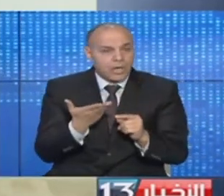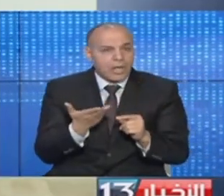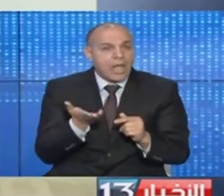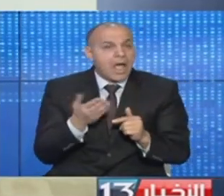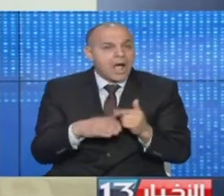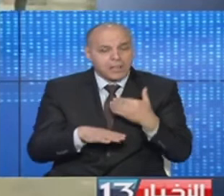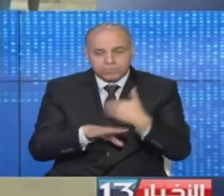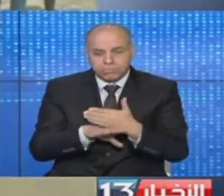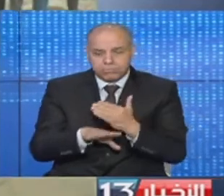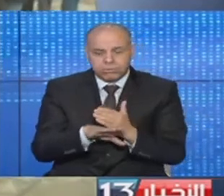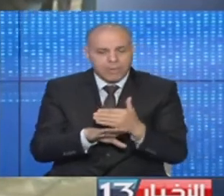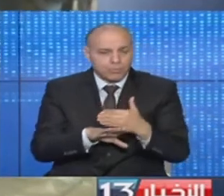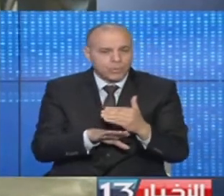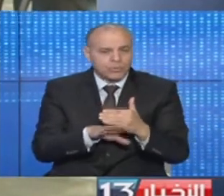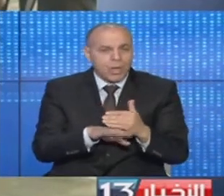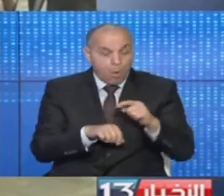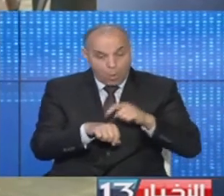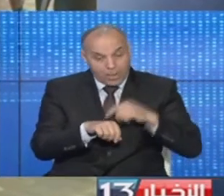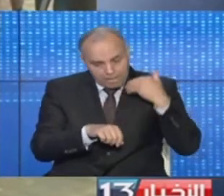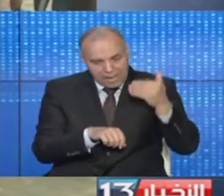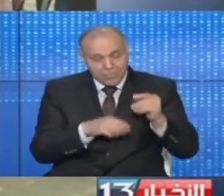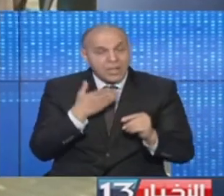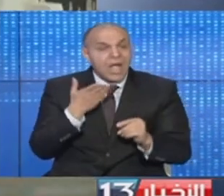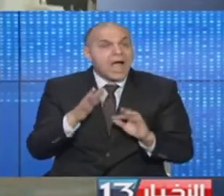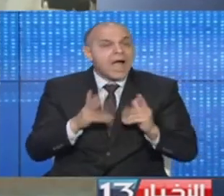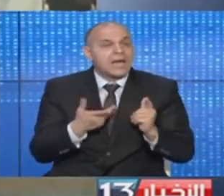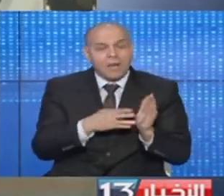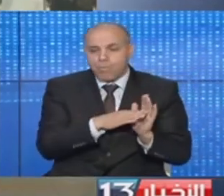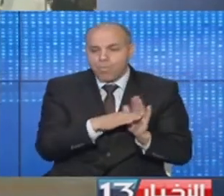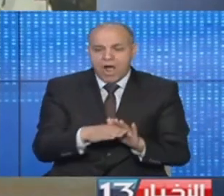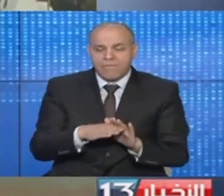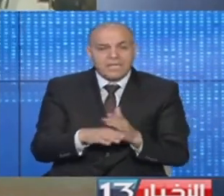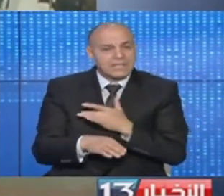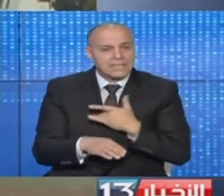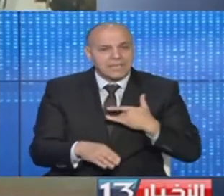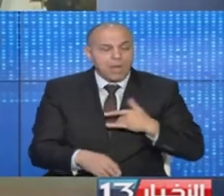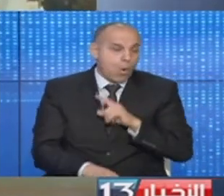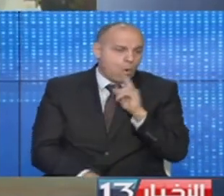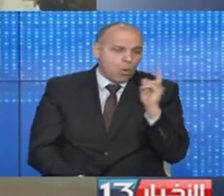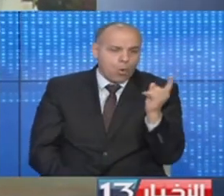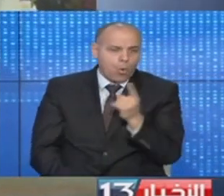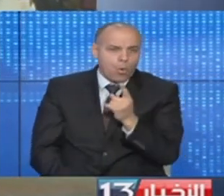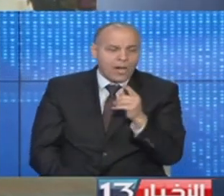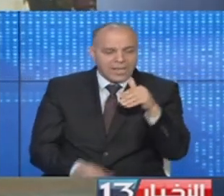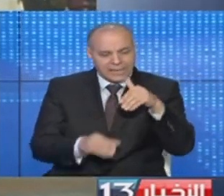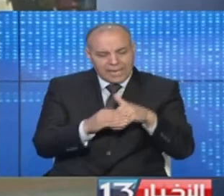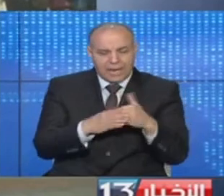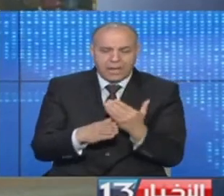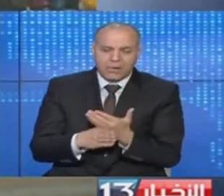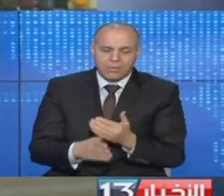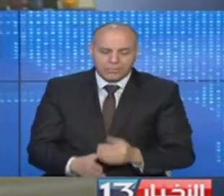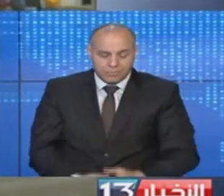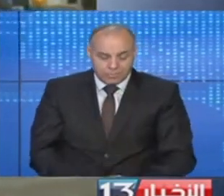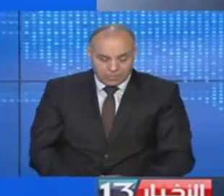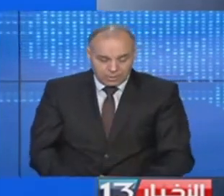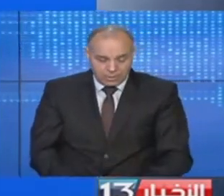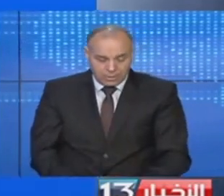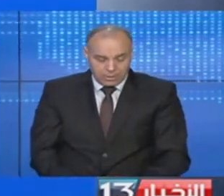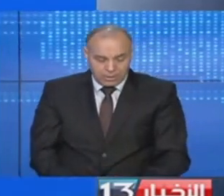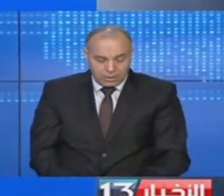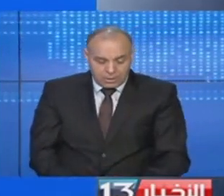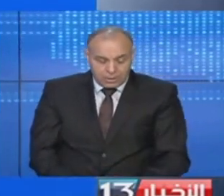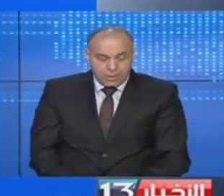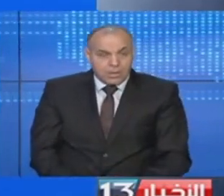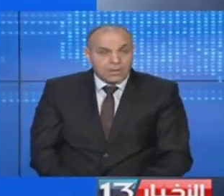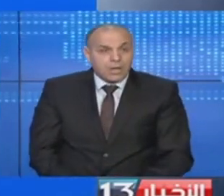يتم توزيعها على مراحل في الفترة القادمة من أجل المحافظة على سلامة الجميع بالوسط المدرسي.